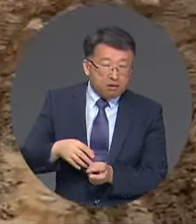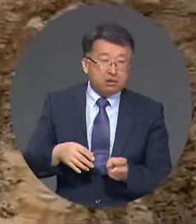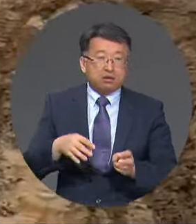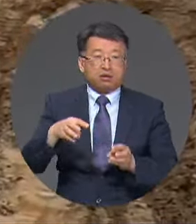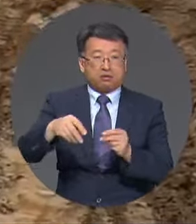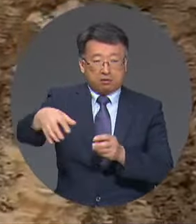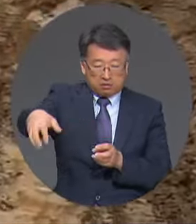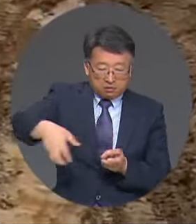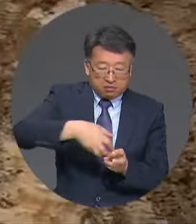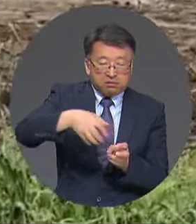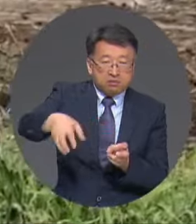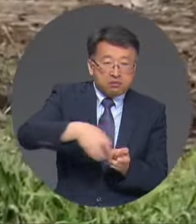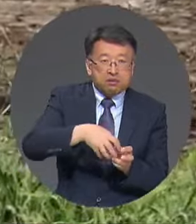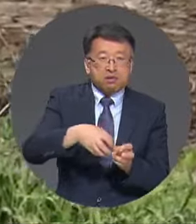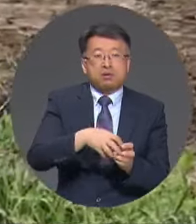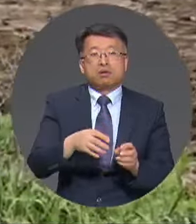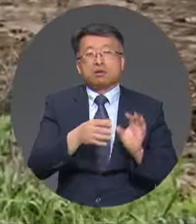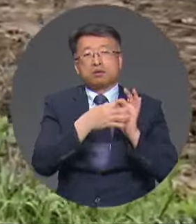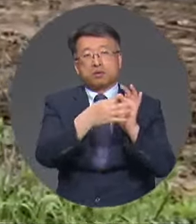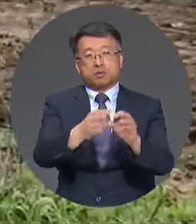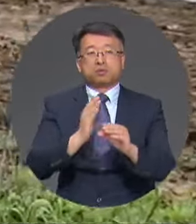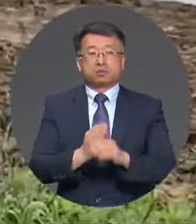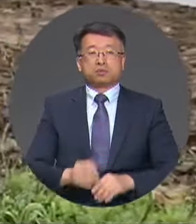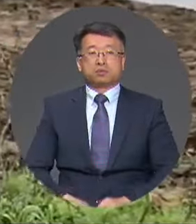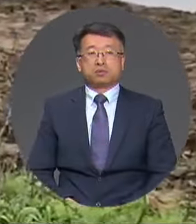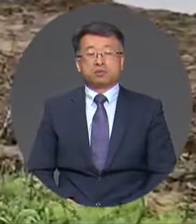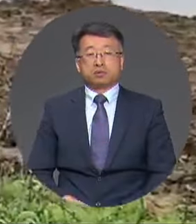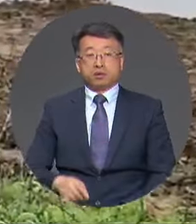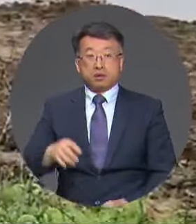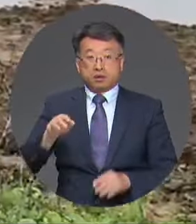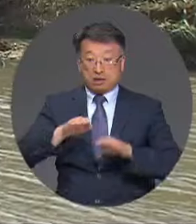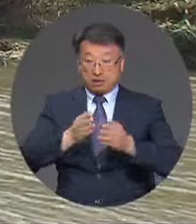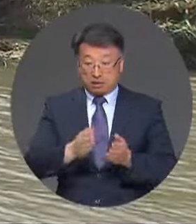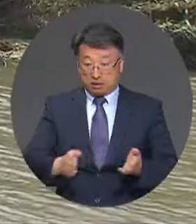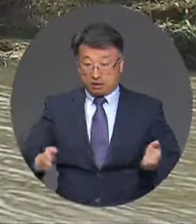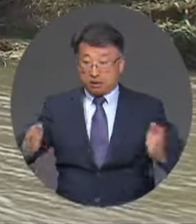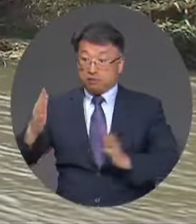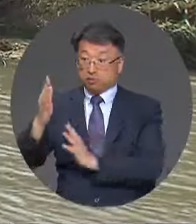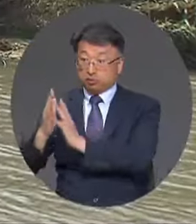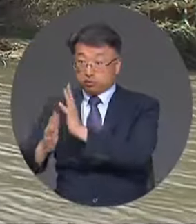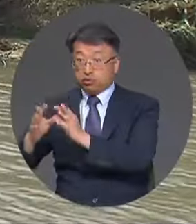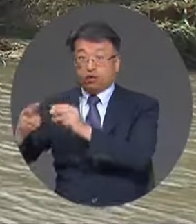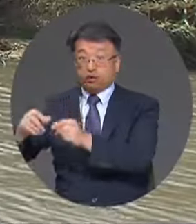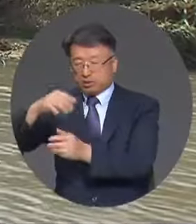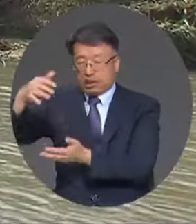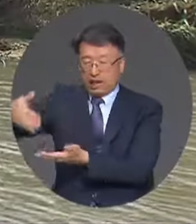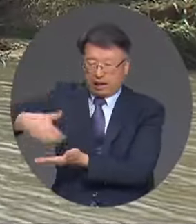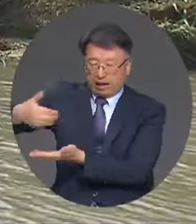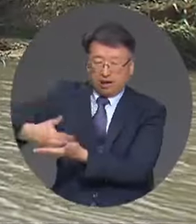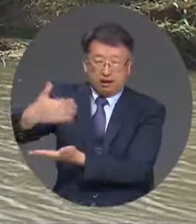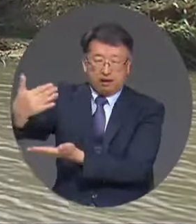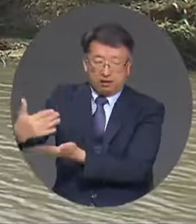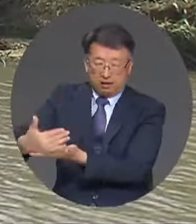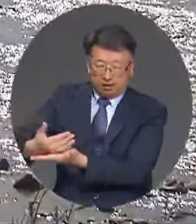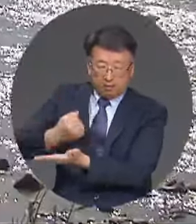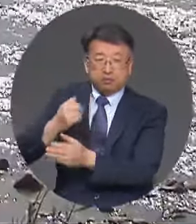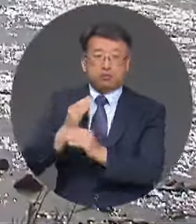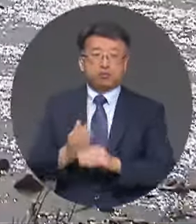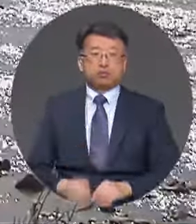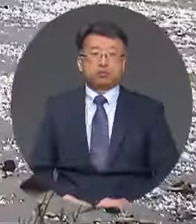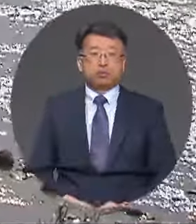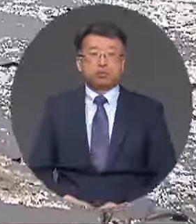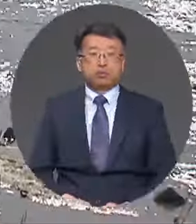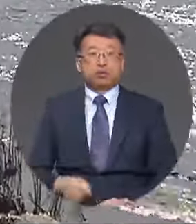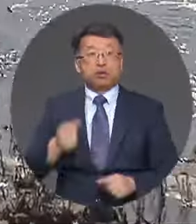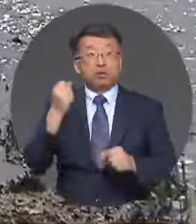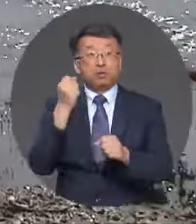바닥의 흙을 긁어내고 있습니다. 강 가장자리에 풀과 흙도 걷어냅니다. 둔치